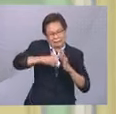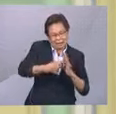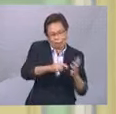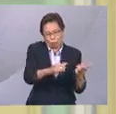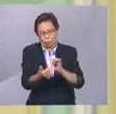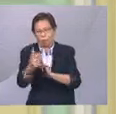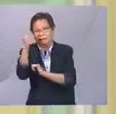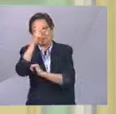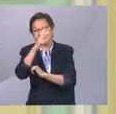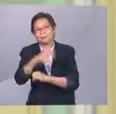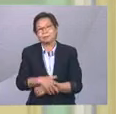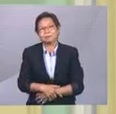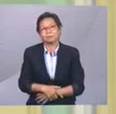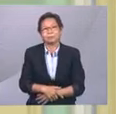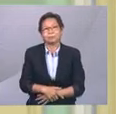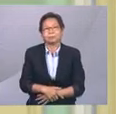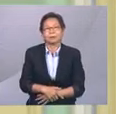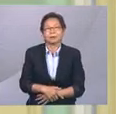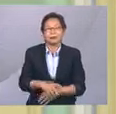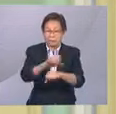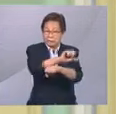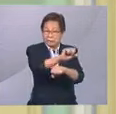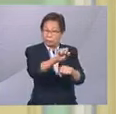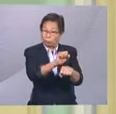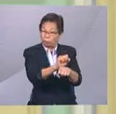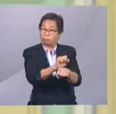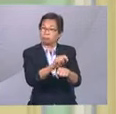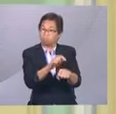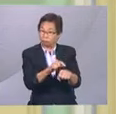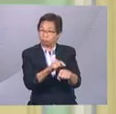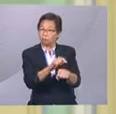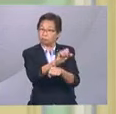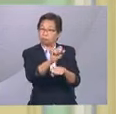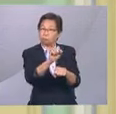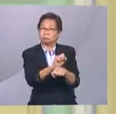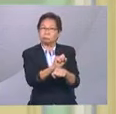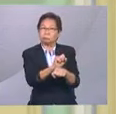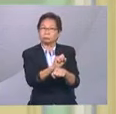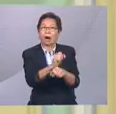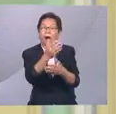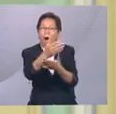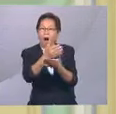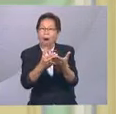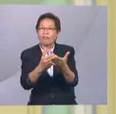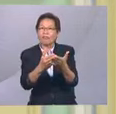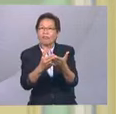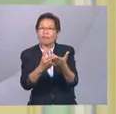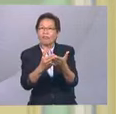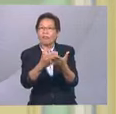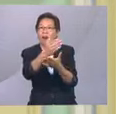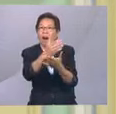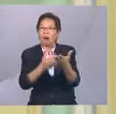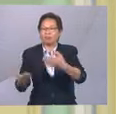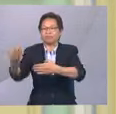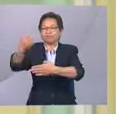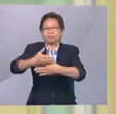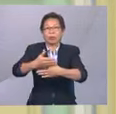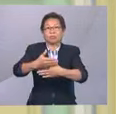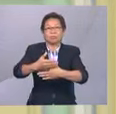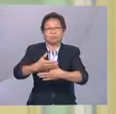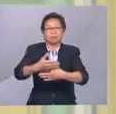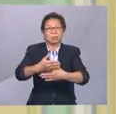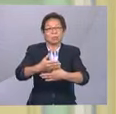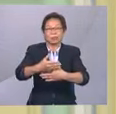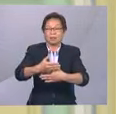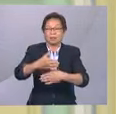kerajaan di Singapura Walaupun ada facial London ataupun eup